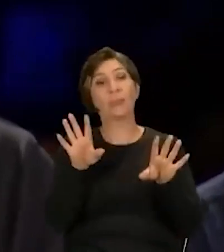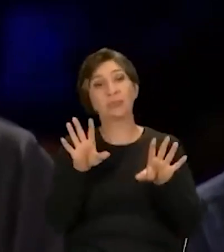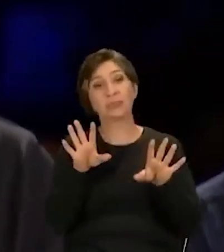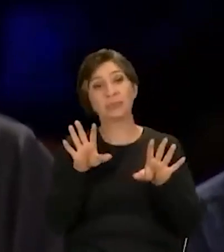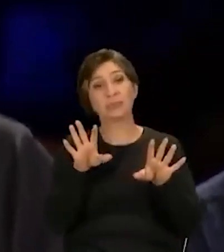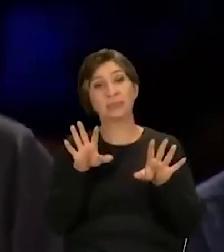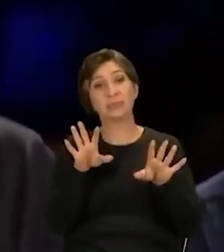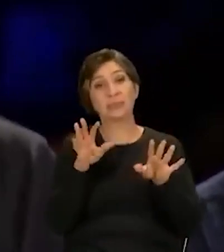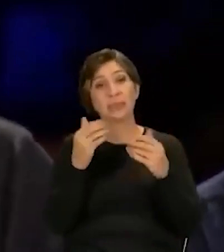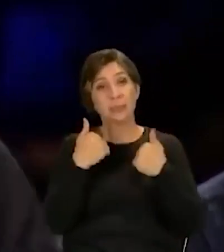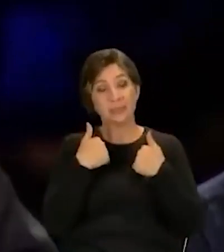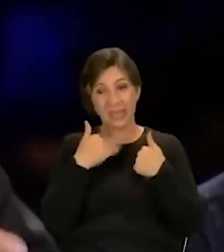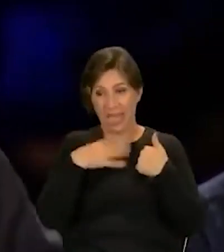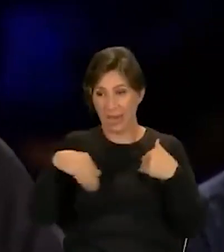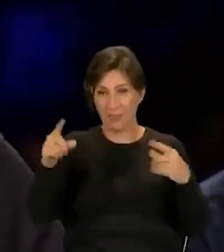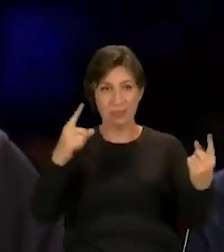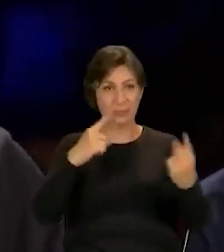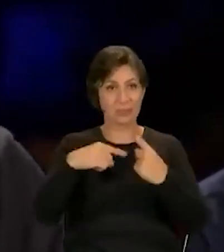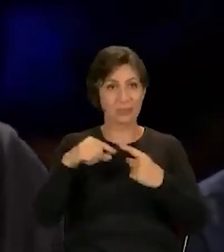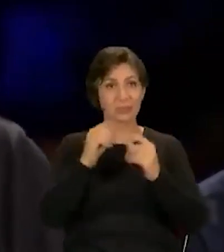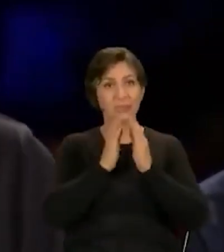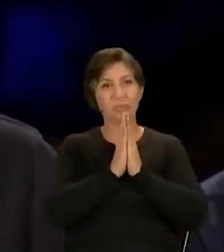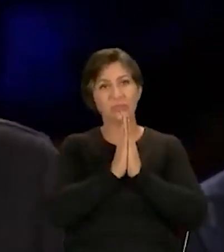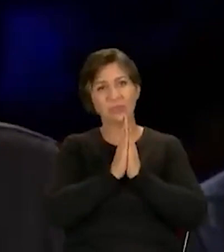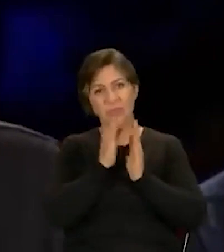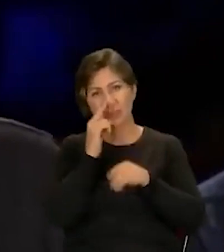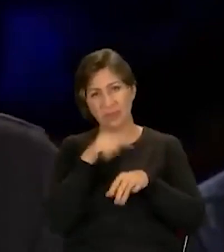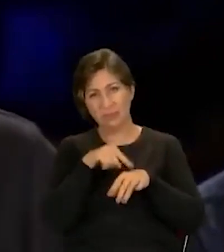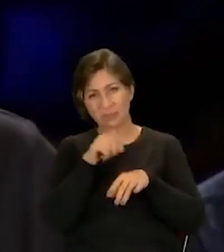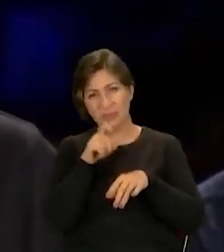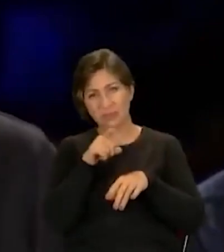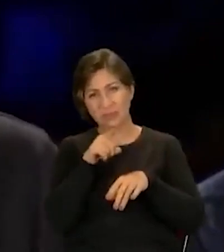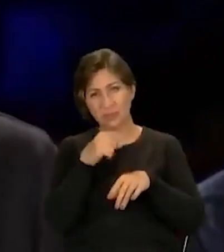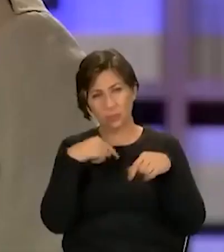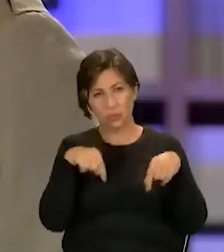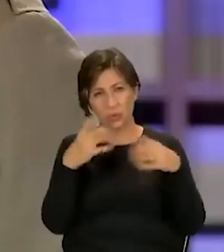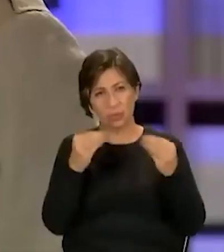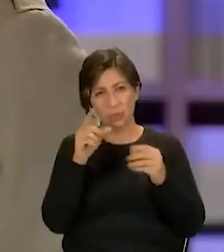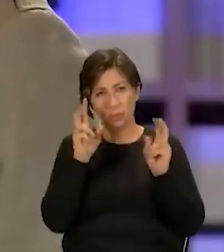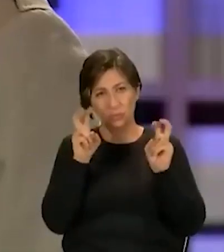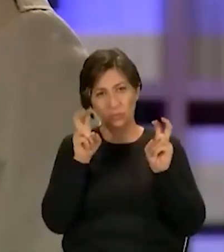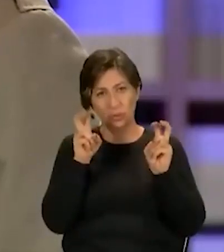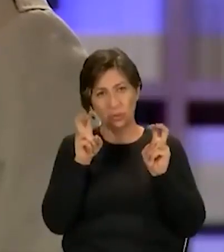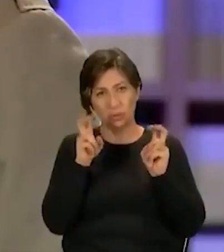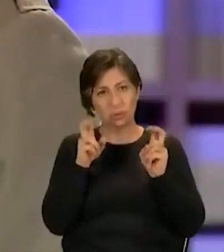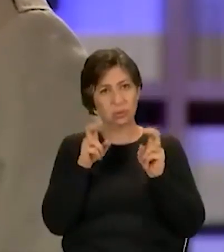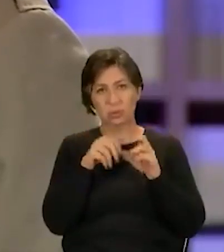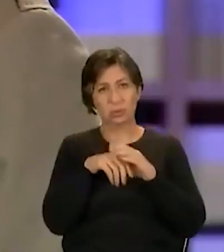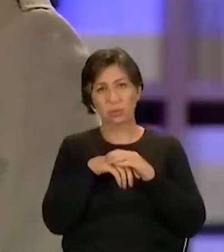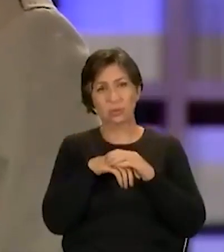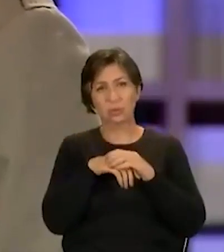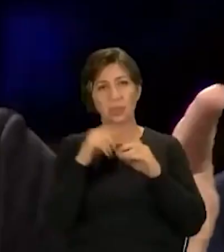Ve biz her birimiz burada muhtemelen özür dilerim, kendi... Bu söylediğinizde emin misiniz şimdi burada olmam gerektiği? Tabii konusu. En azından mesela bir konuyu